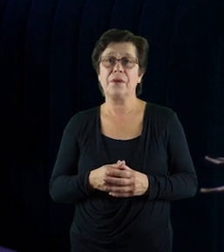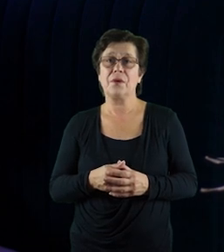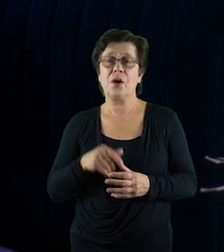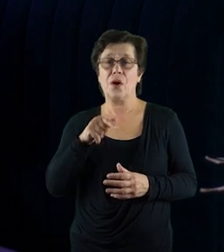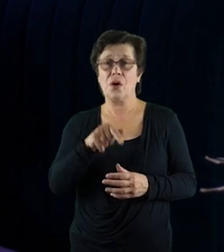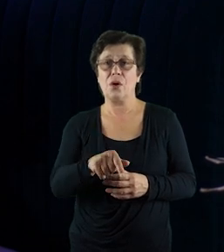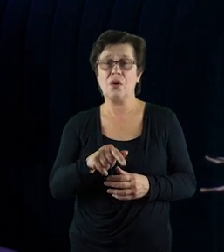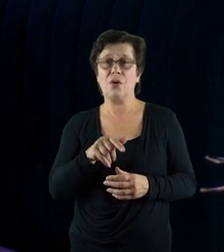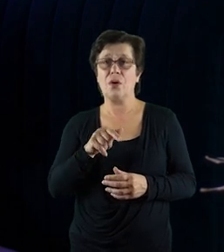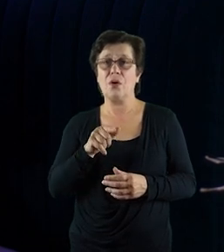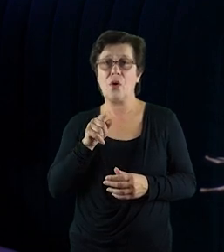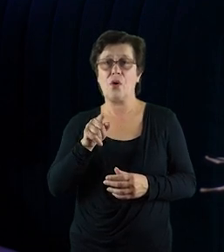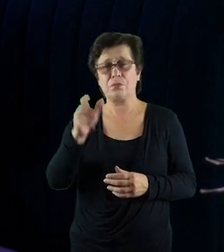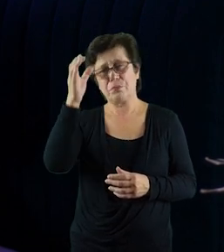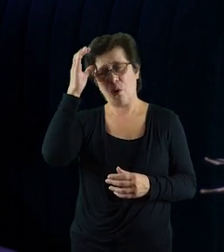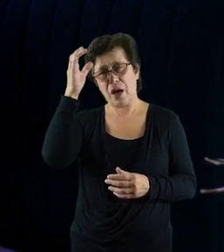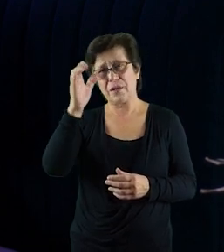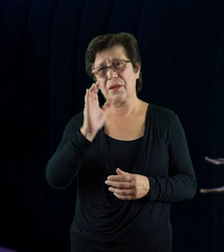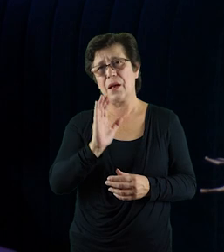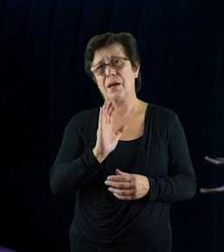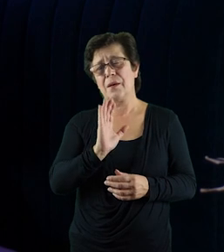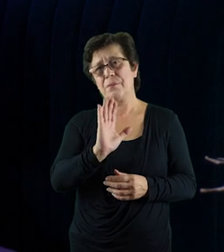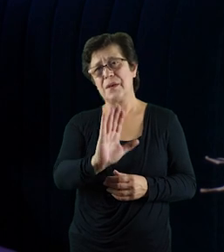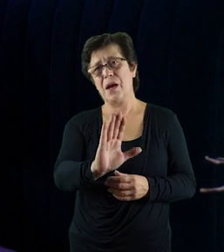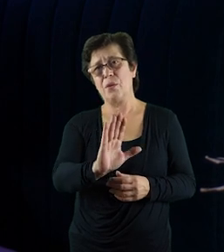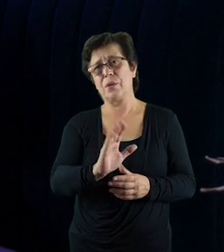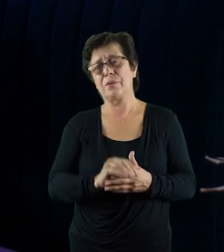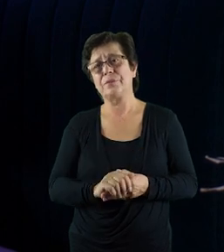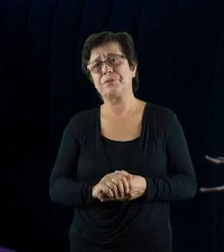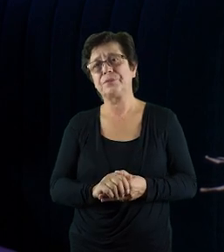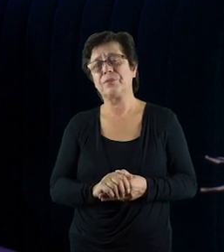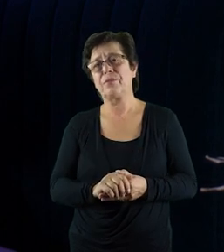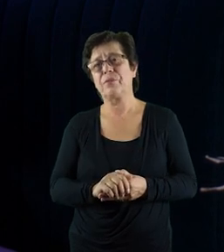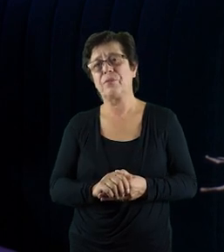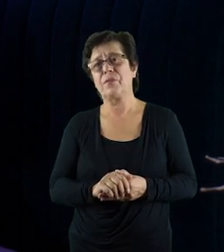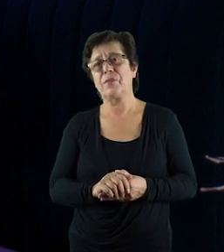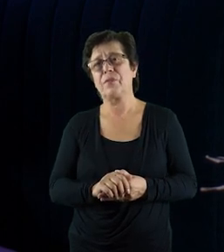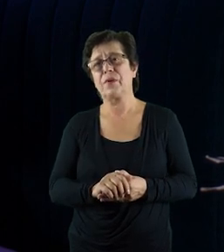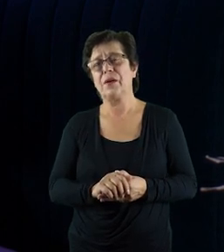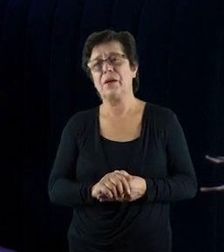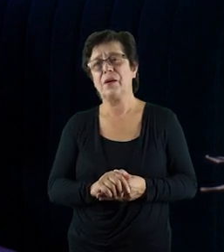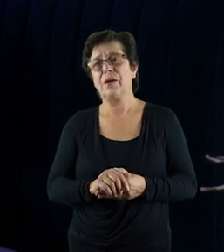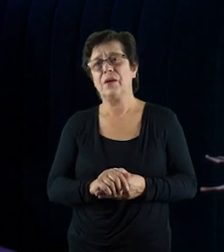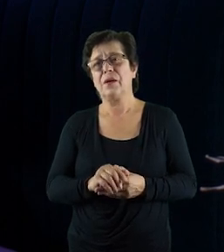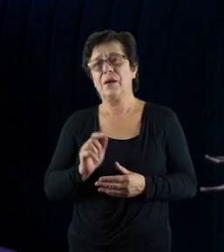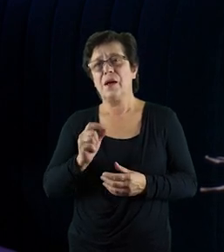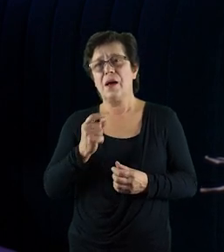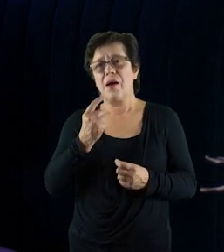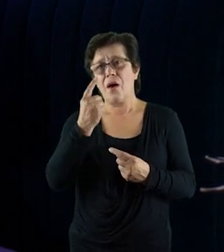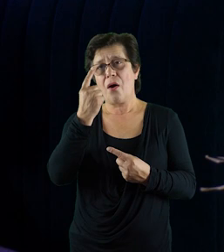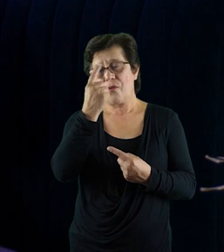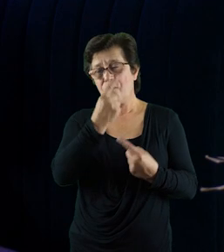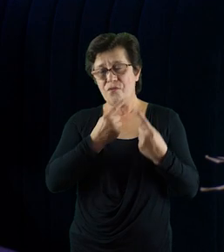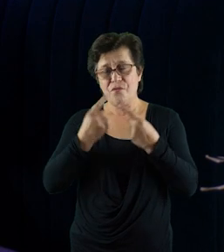On miał taką, Jerzy Kwiatkowski napisał taką, wymyślił taką metaforę